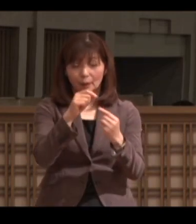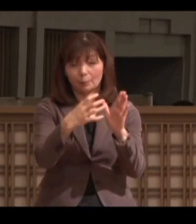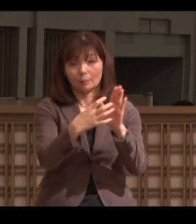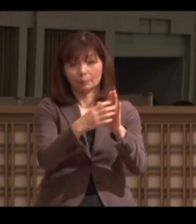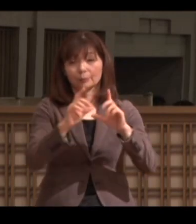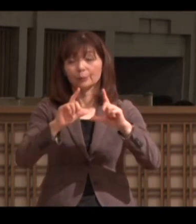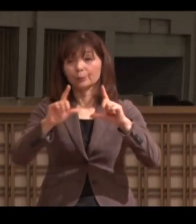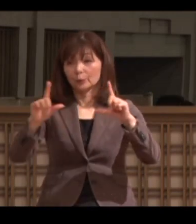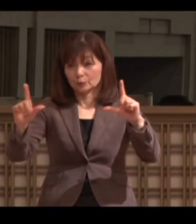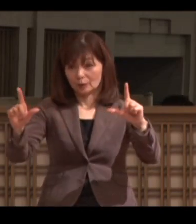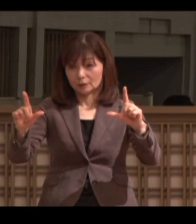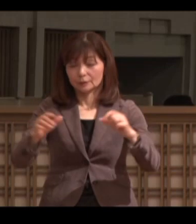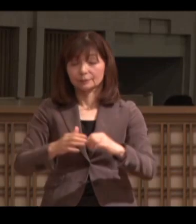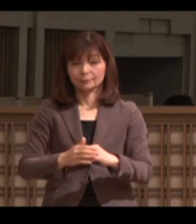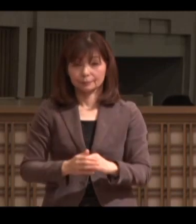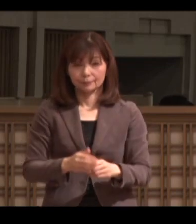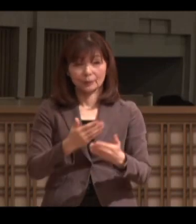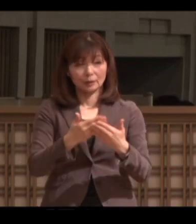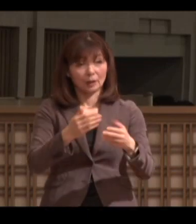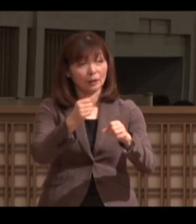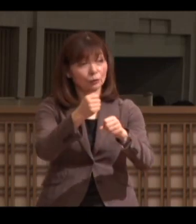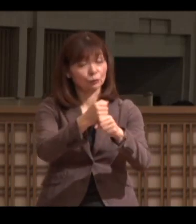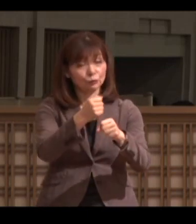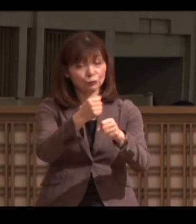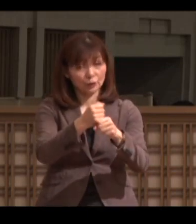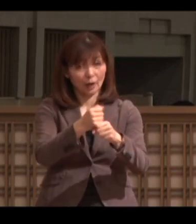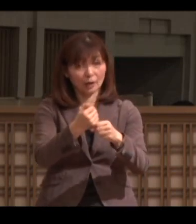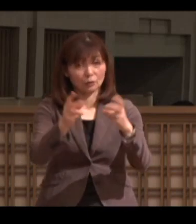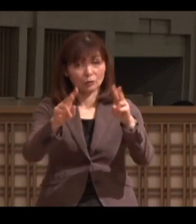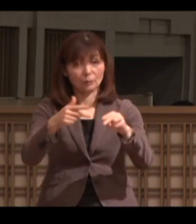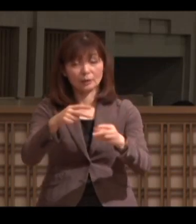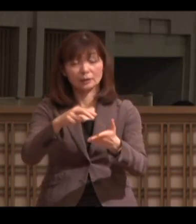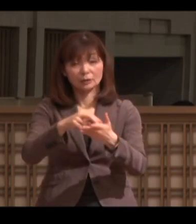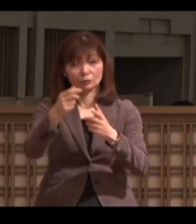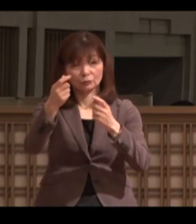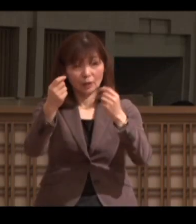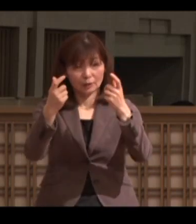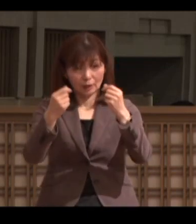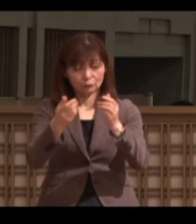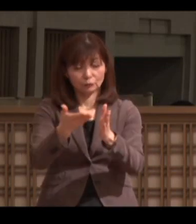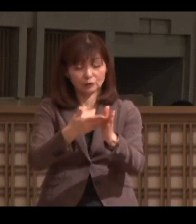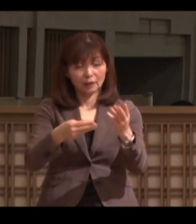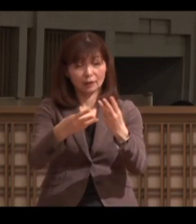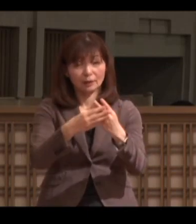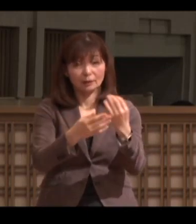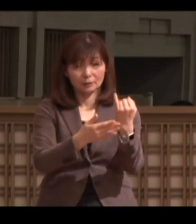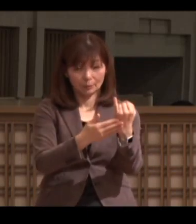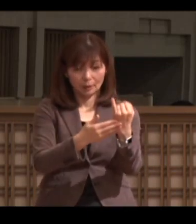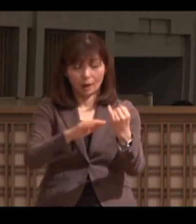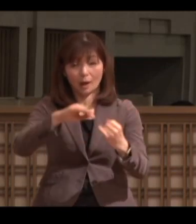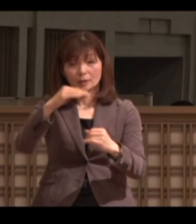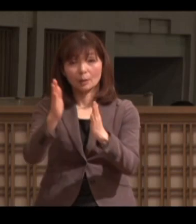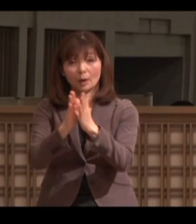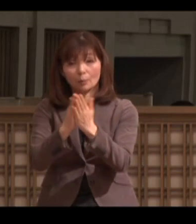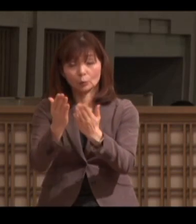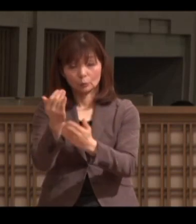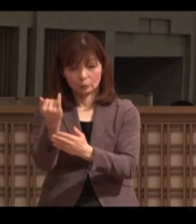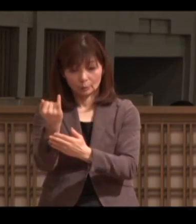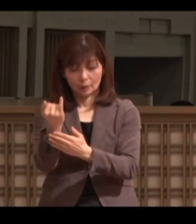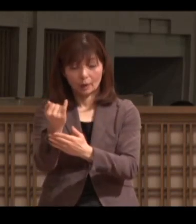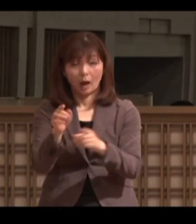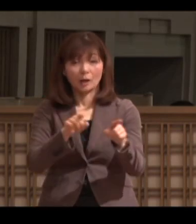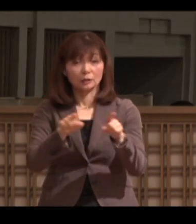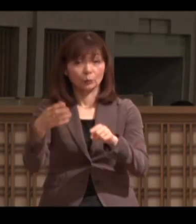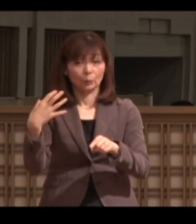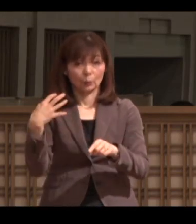ますそれではデザインを作成された広島市立大学の池田優奈様山本千様